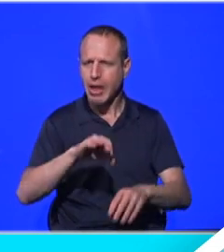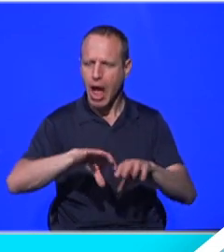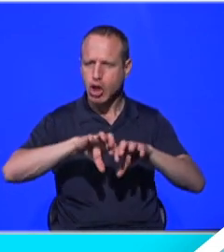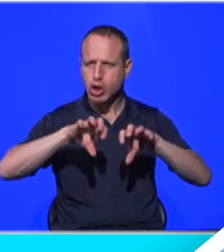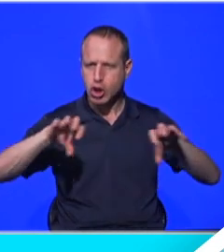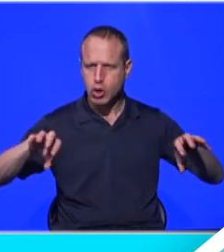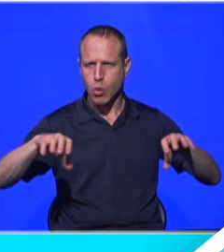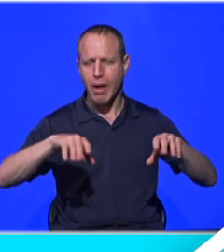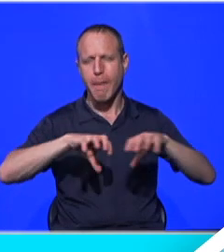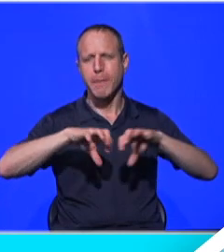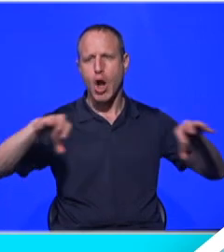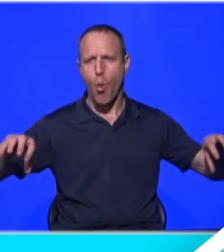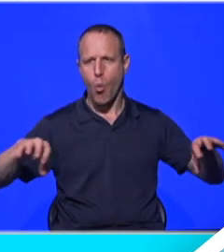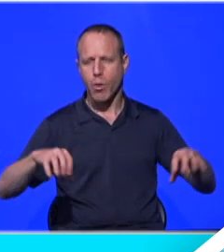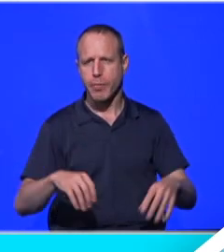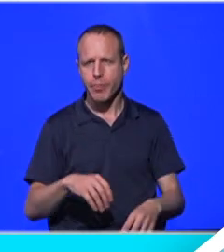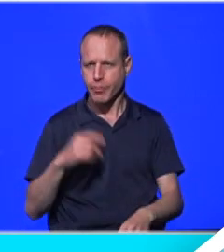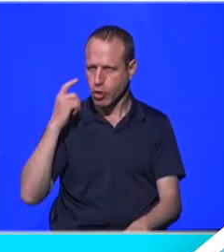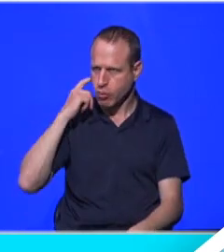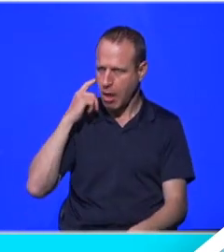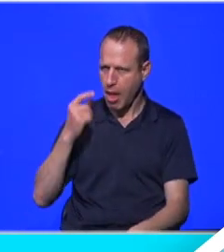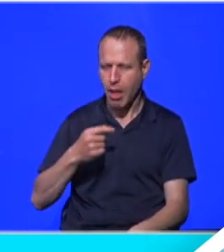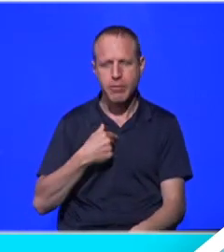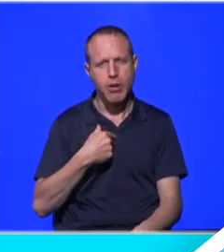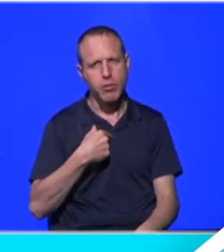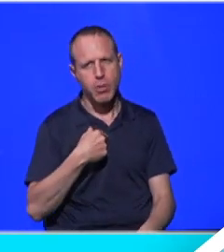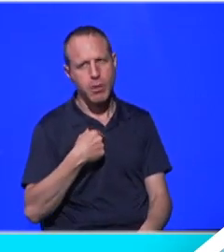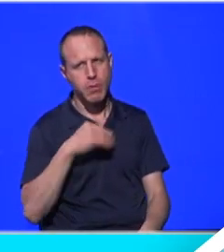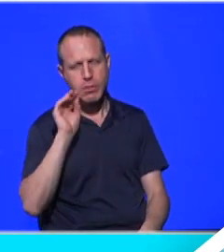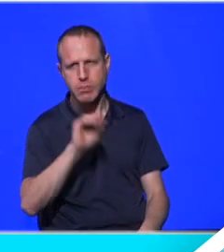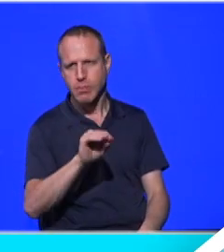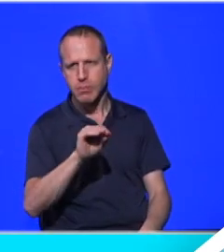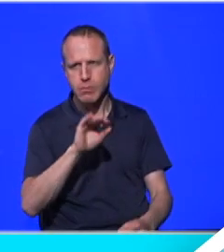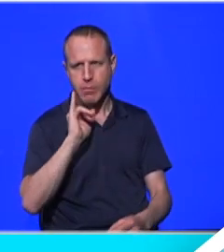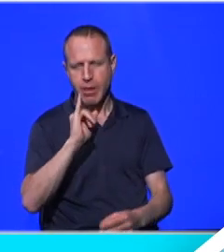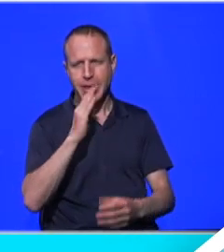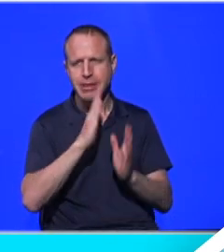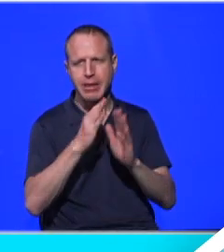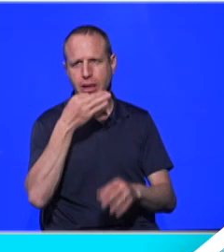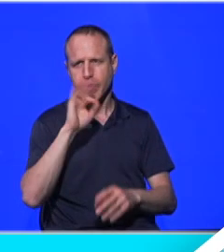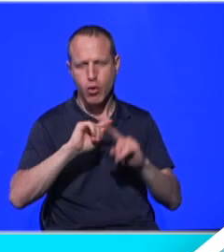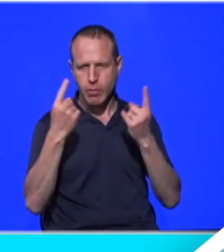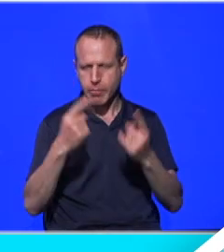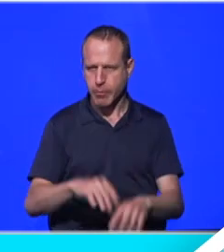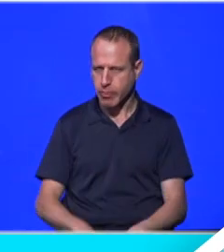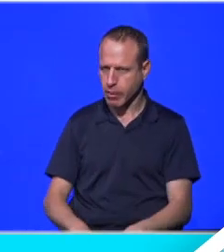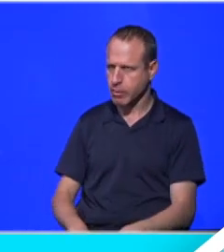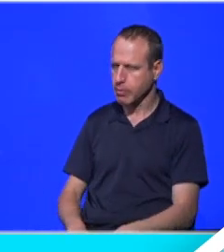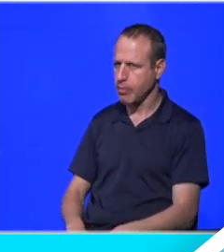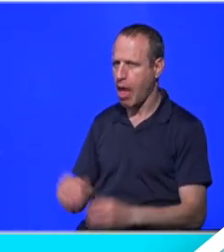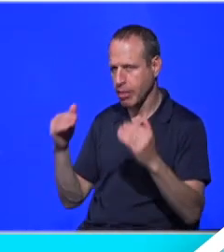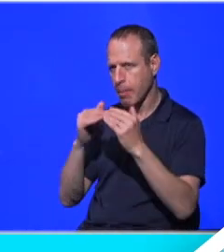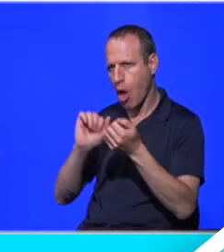ובפילוג. טוב, אז תשמע. אנחנו הצבנו איזשהו איזה שם סדר עדיפויות אחר. אז על ההתאמה